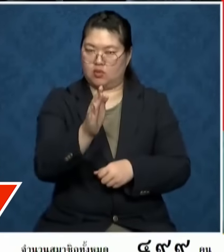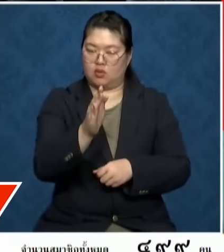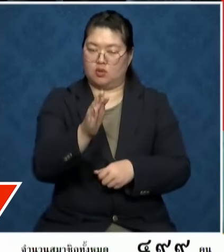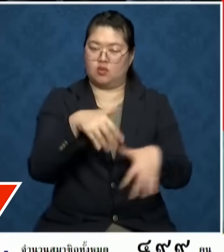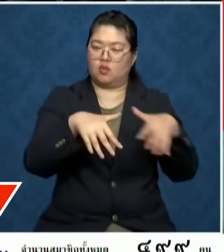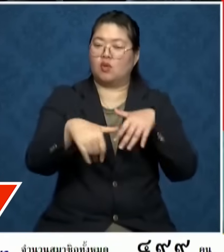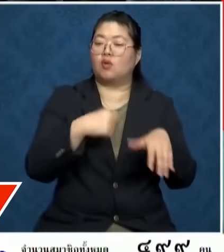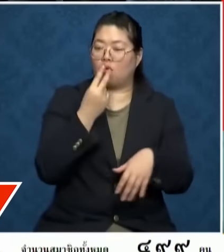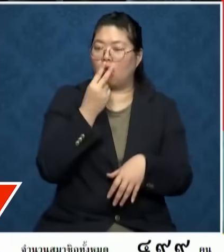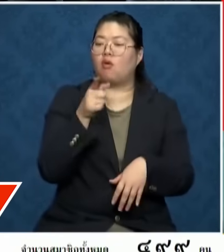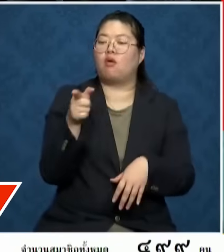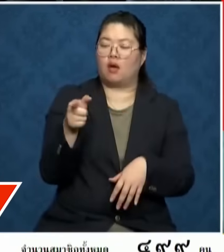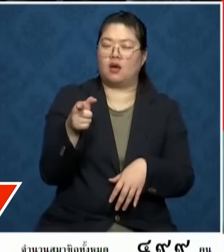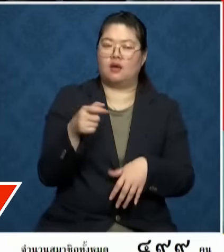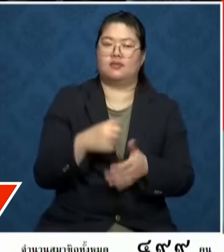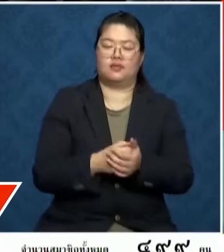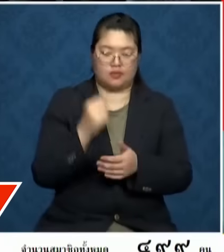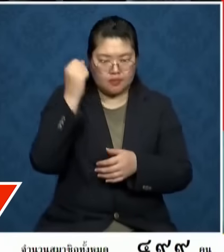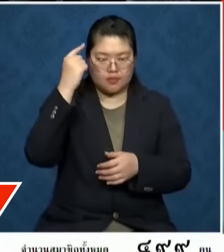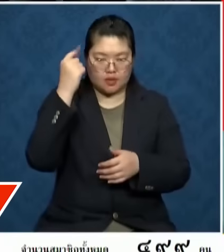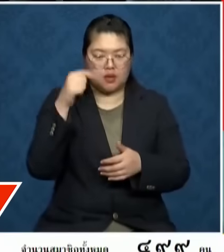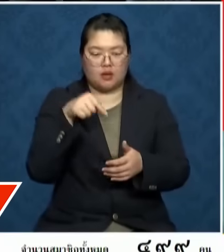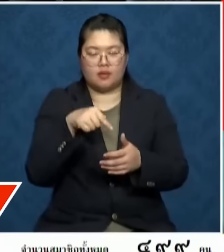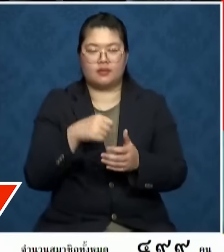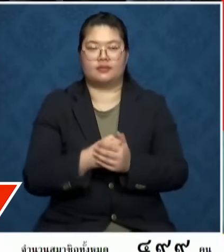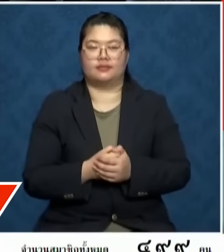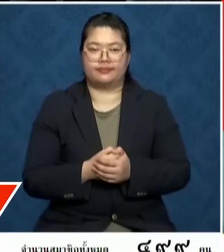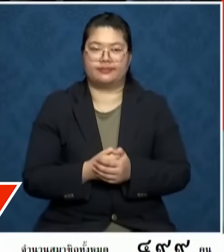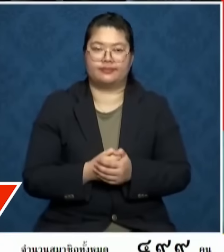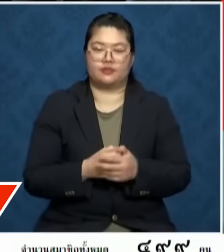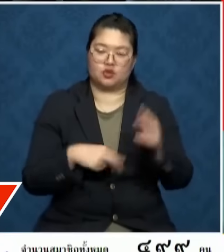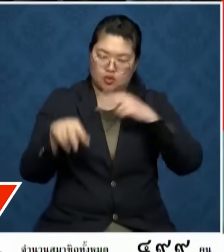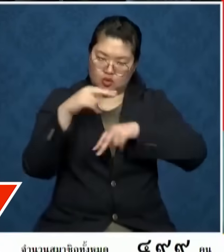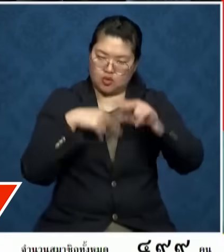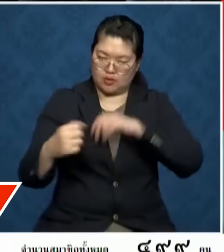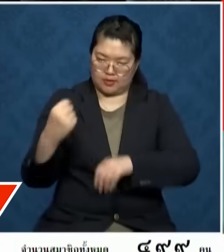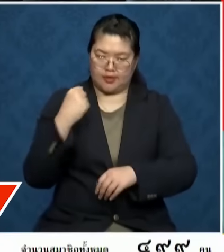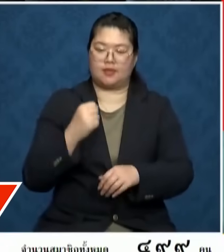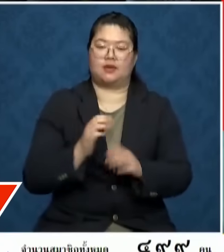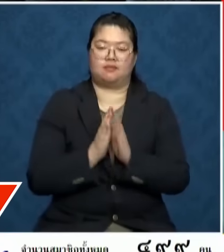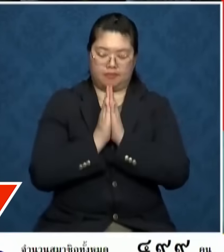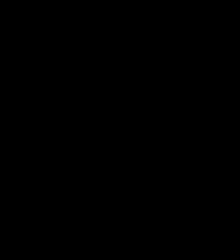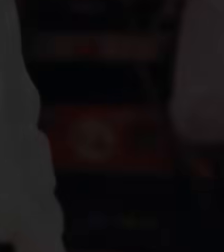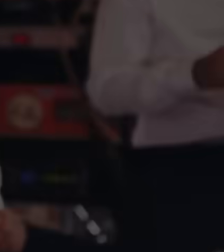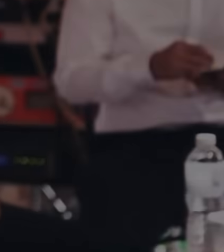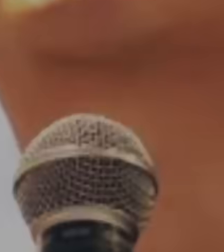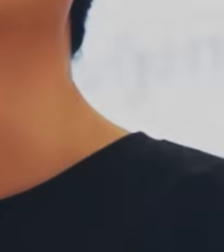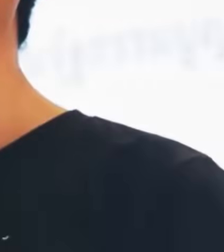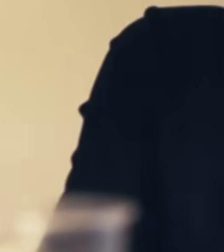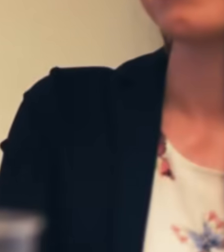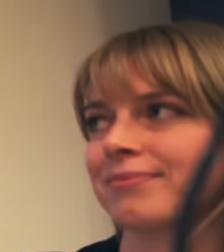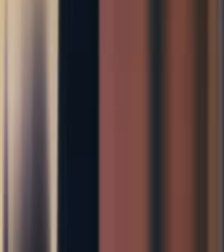ชาวบ้านสามารถบอกได้นะครับบอกได้ตัวสอบได้อย่างเข้มข้นขอบคุณมากครับท่านประทาน